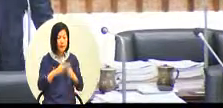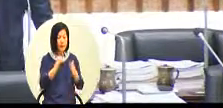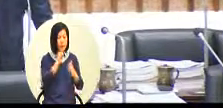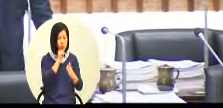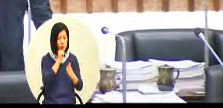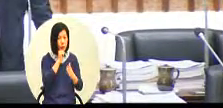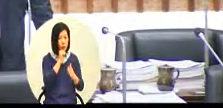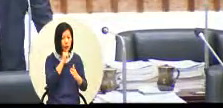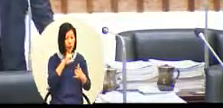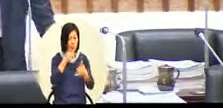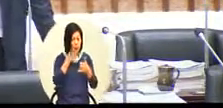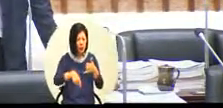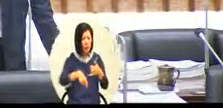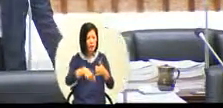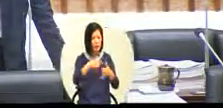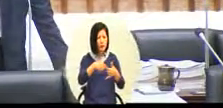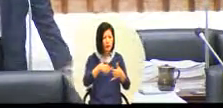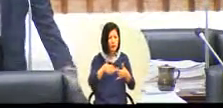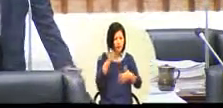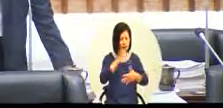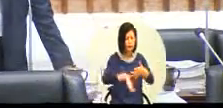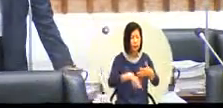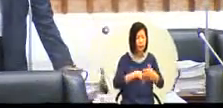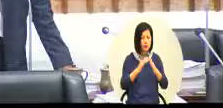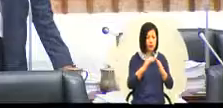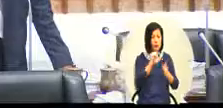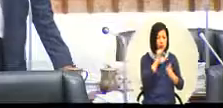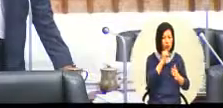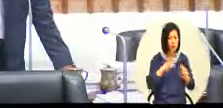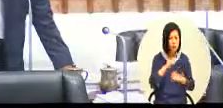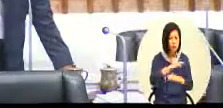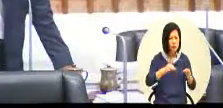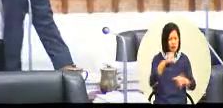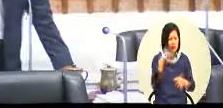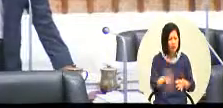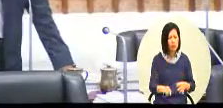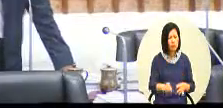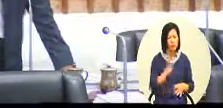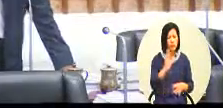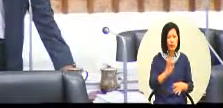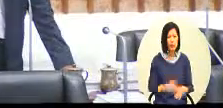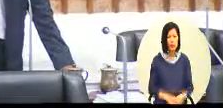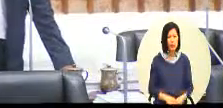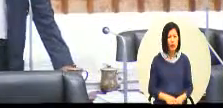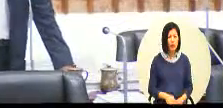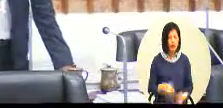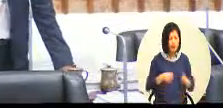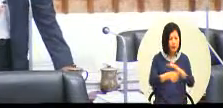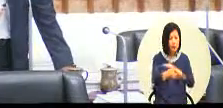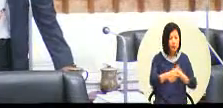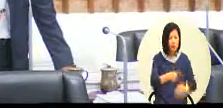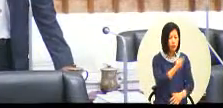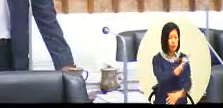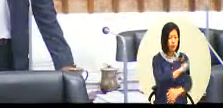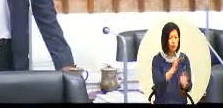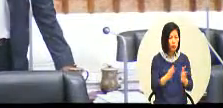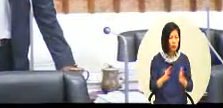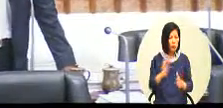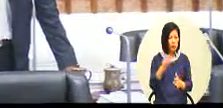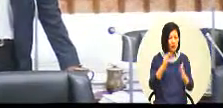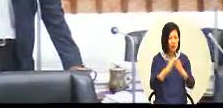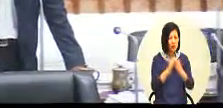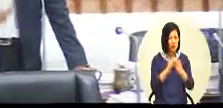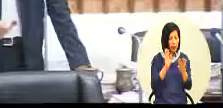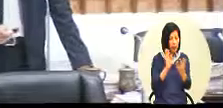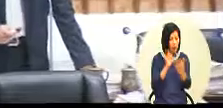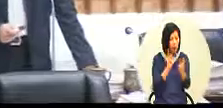他本身就已经被列入低收入户，在整个经济状况，他要住这护理之家，他的这个必须要面对